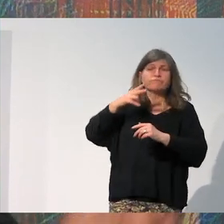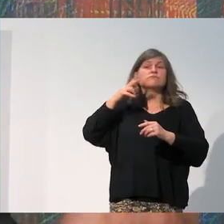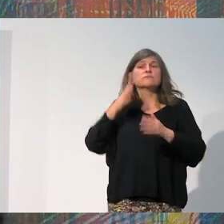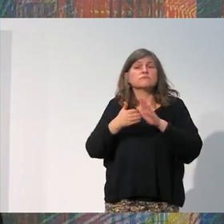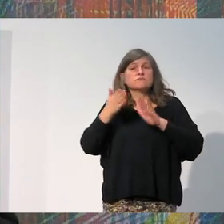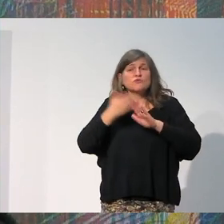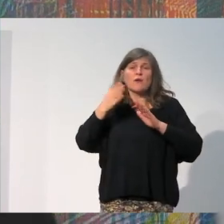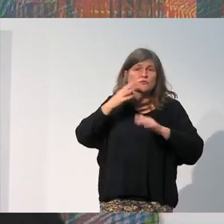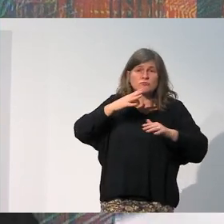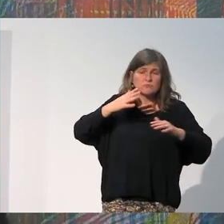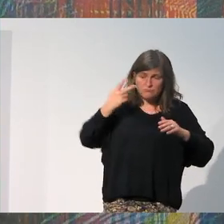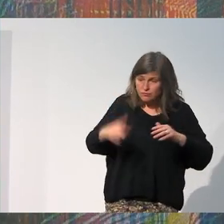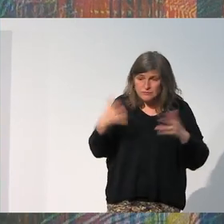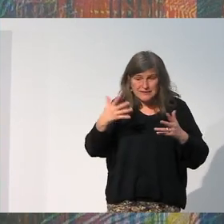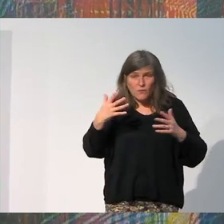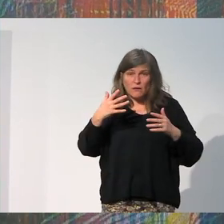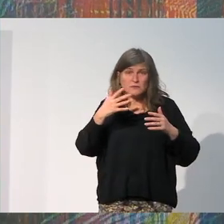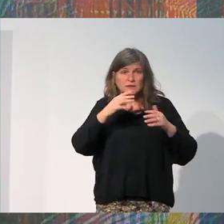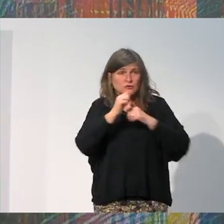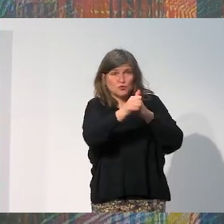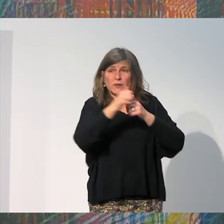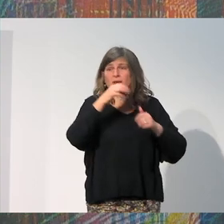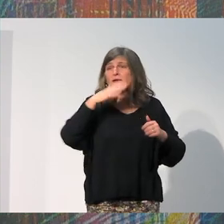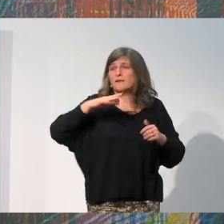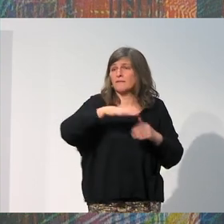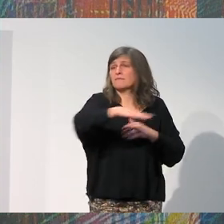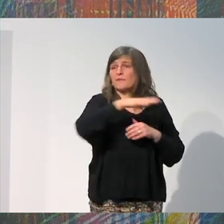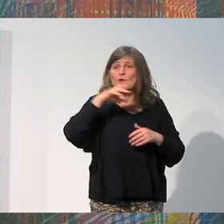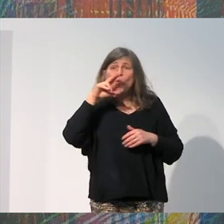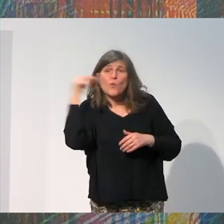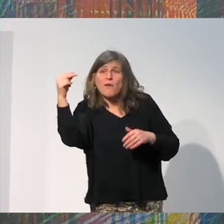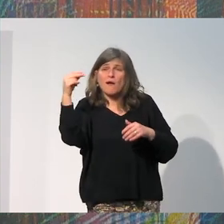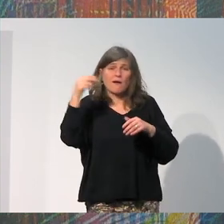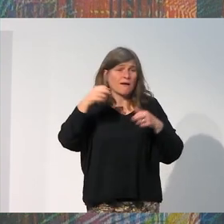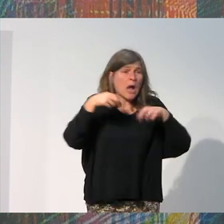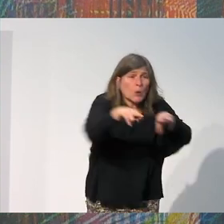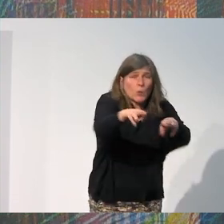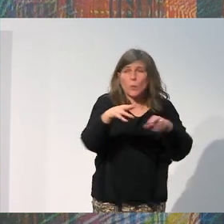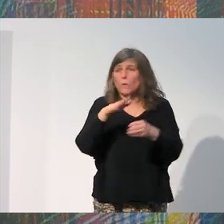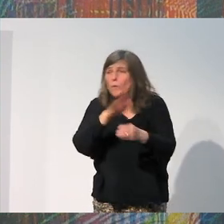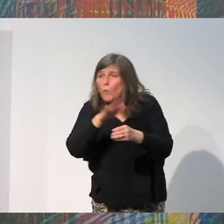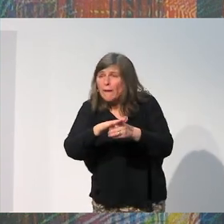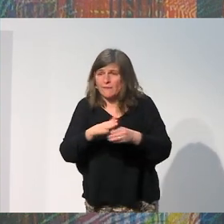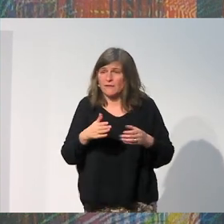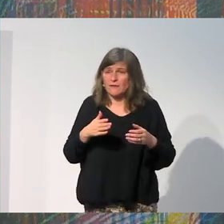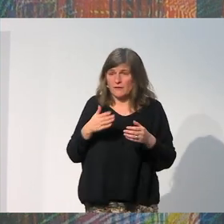villes, les poubelles et tout ça. On a grand intérêt à le considérer comme ça, encore plus si on veut sauver les espèces, à mon